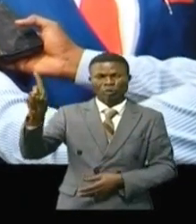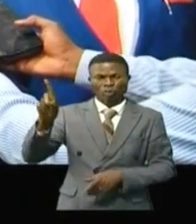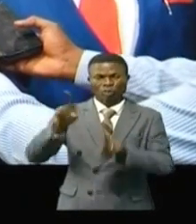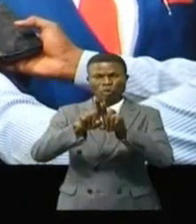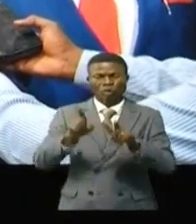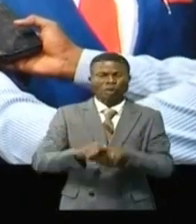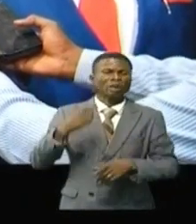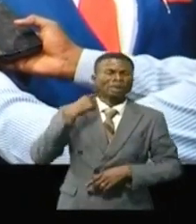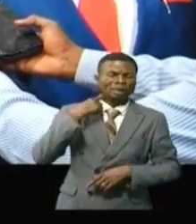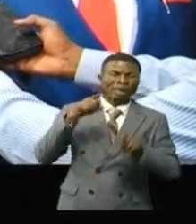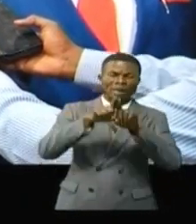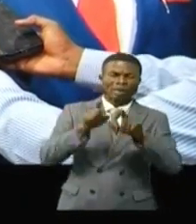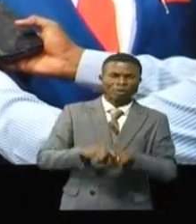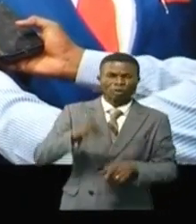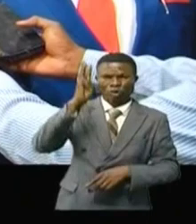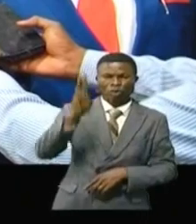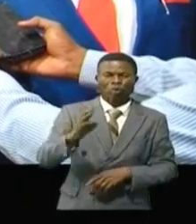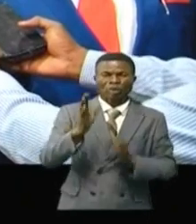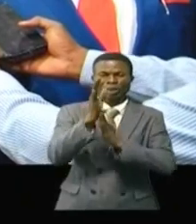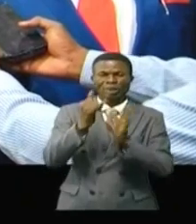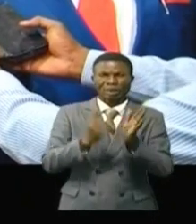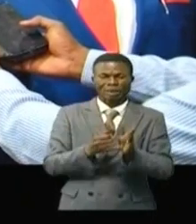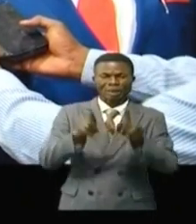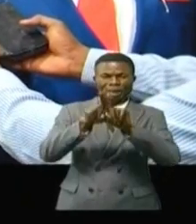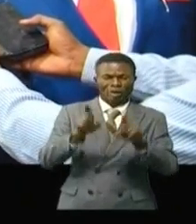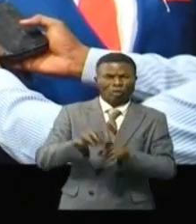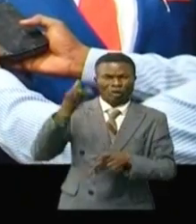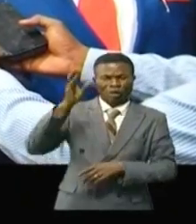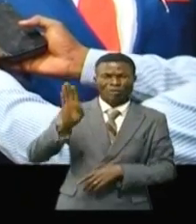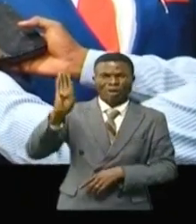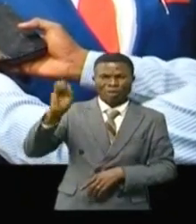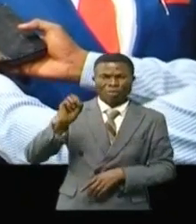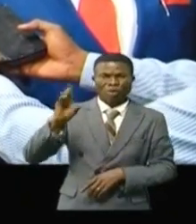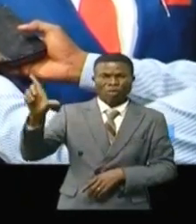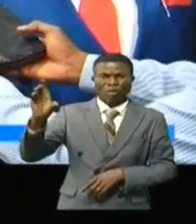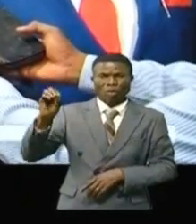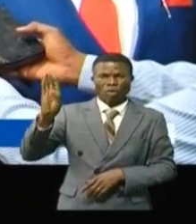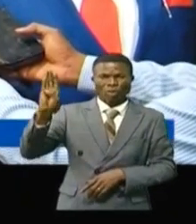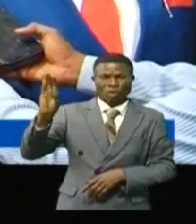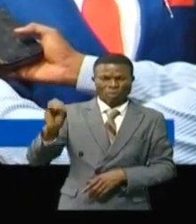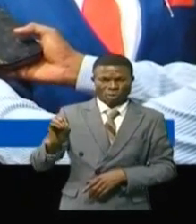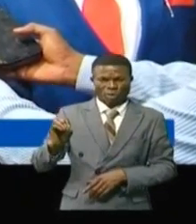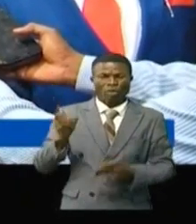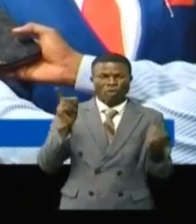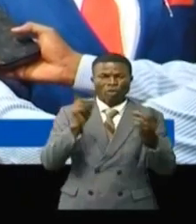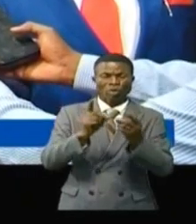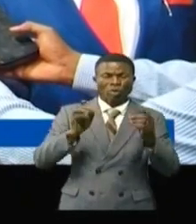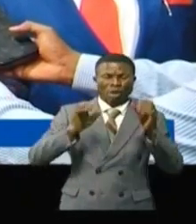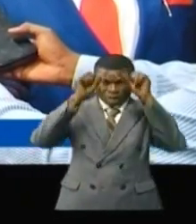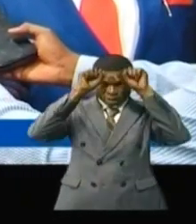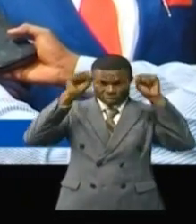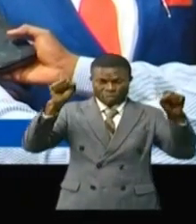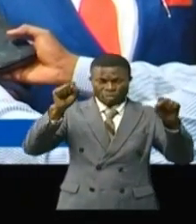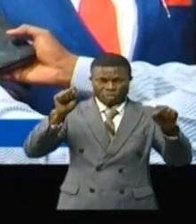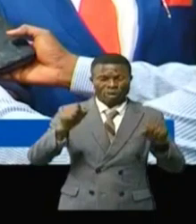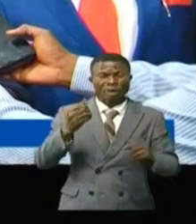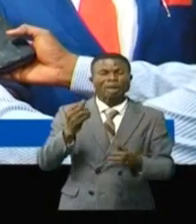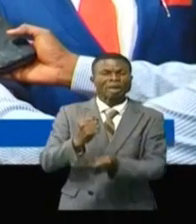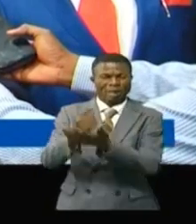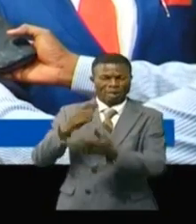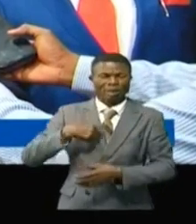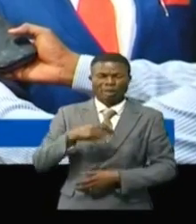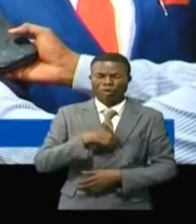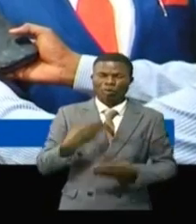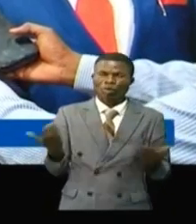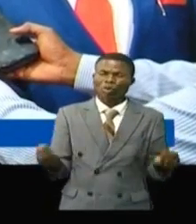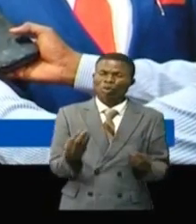316, voire même vers Bolobo. C'est pourquoi nous sommes venus rencontrer le père de la nation, s'il peut nous aider à